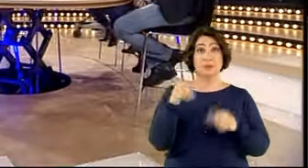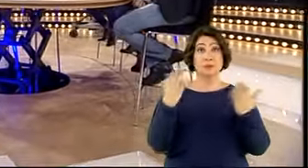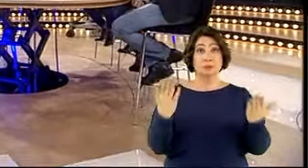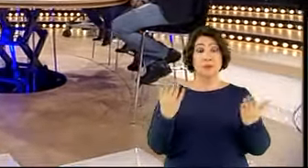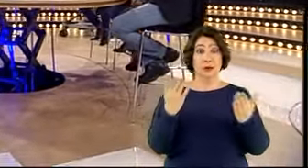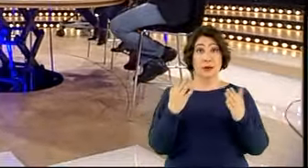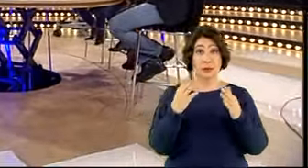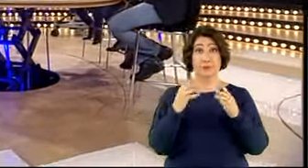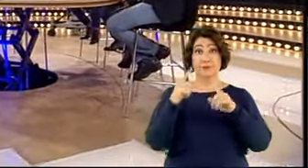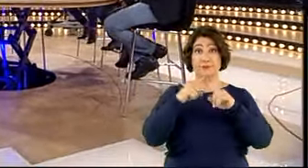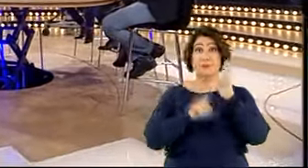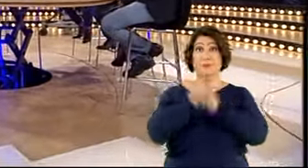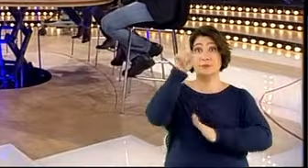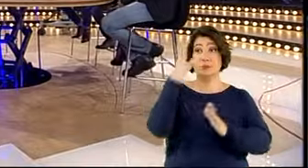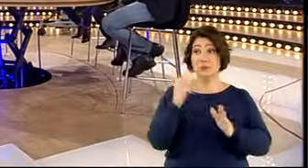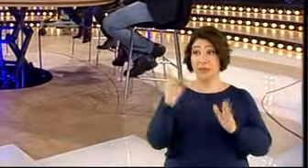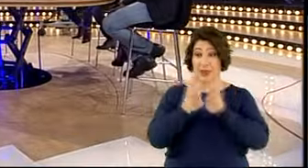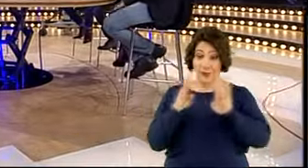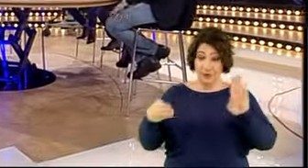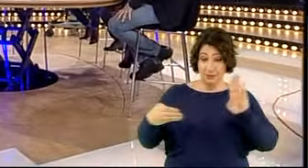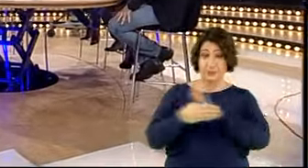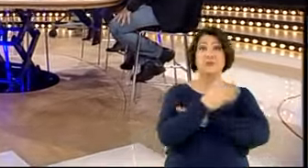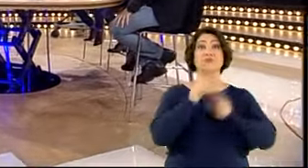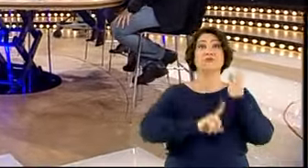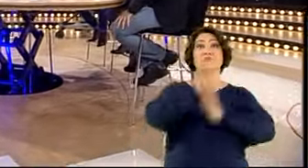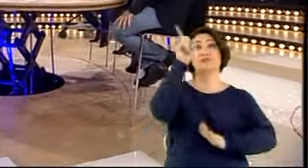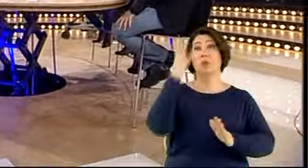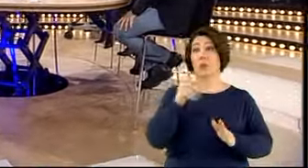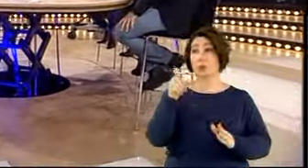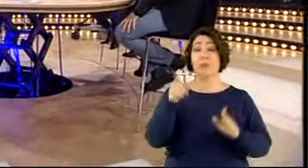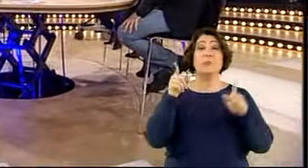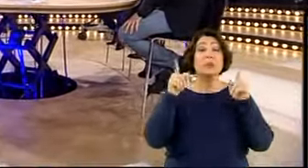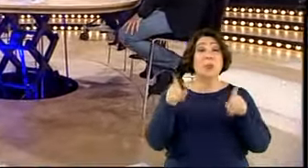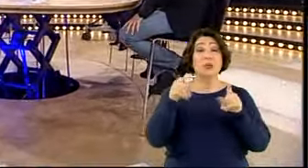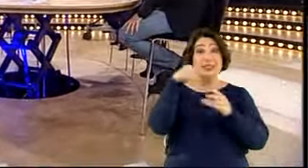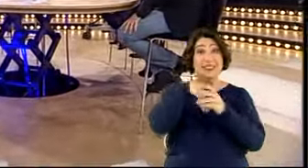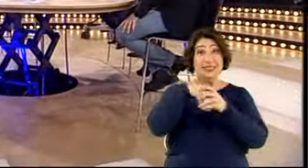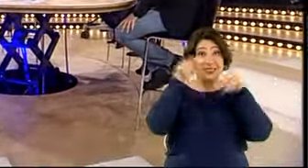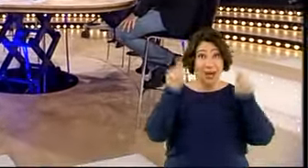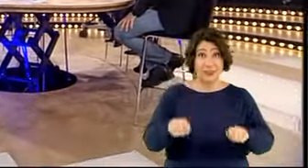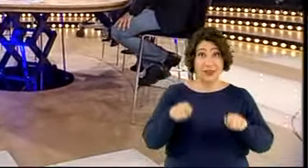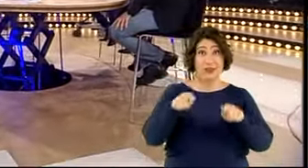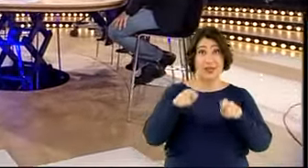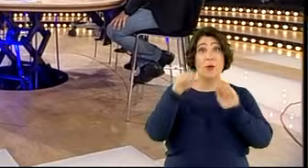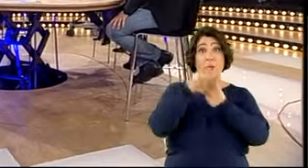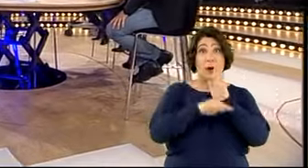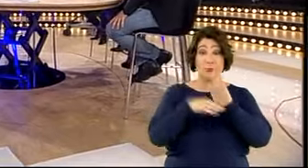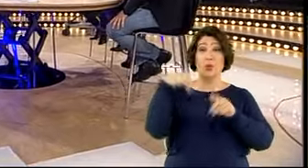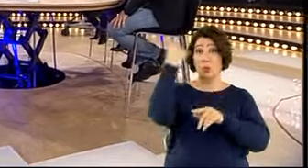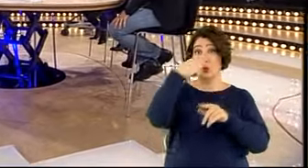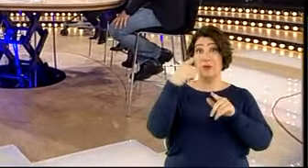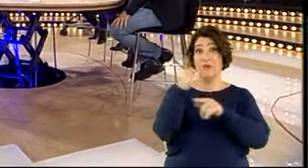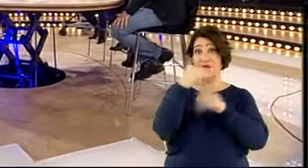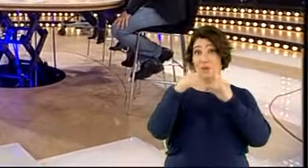TT olmaz ki. Olmaz ki. O geldi olmuş. Zaten tabii. Kapıdan içeri girdiği anda TT o. Onunla ilgili, yaptıklarıyla ilgili görüntülerin